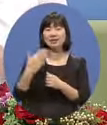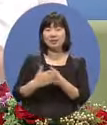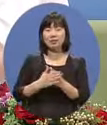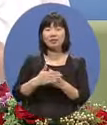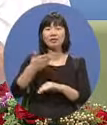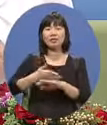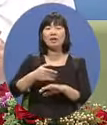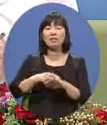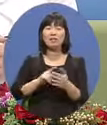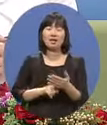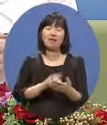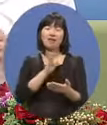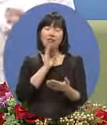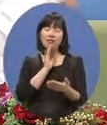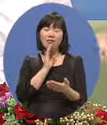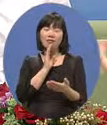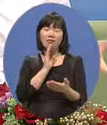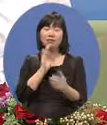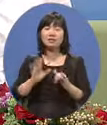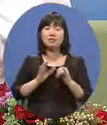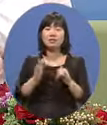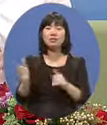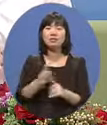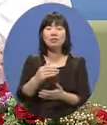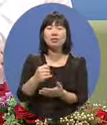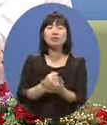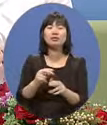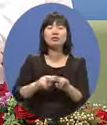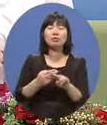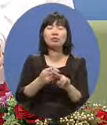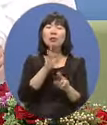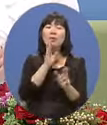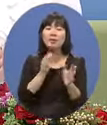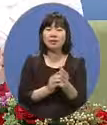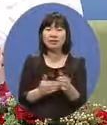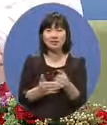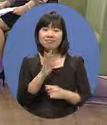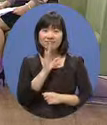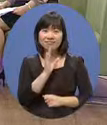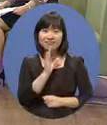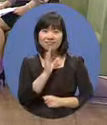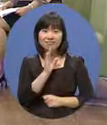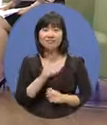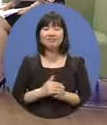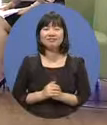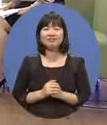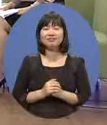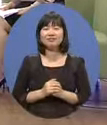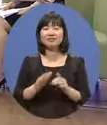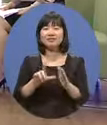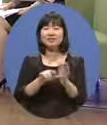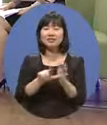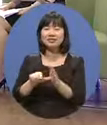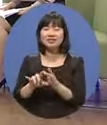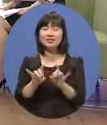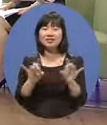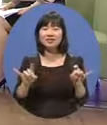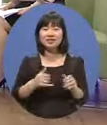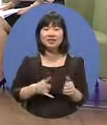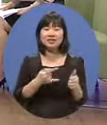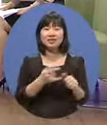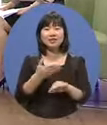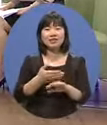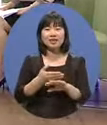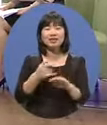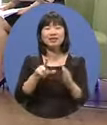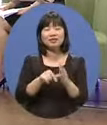고맙다라는 그 마음이 그 말을 너무 짠했어요. 얼마나 세상으로부터 받은 선물이에요. 네, 사실은 맞아요. 그죠? 네, 한순간 한순간 정말 아이한테 감사하지